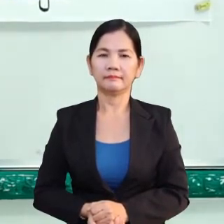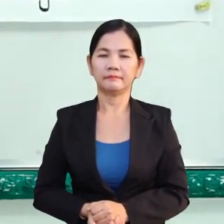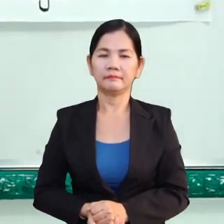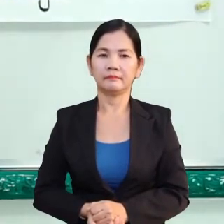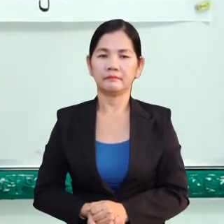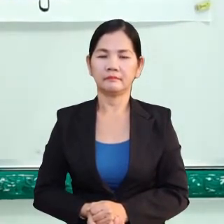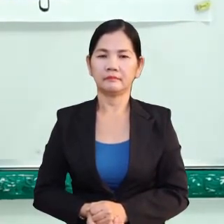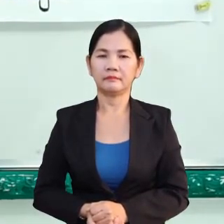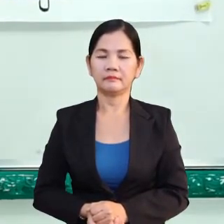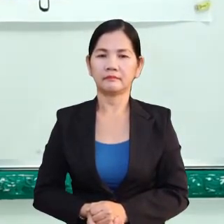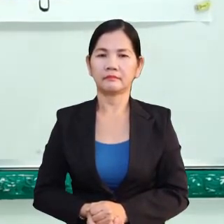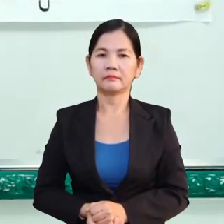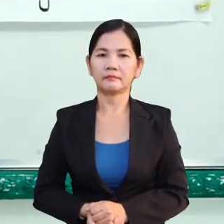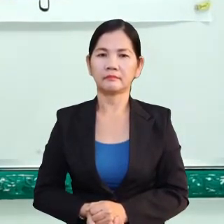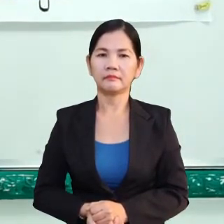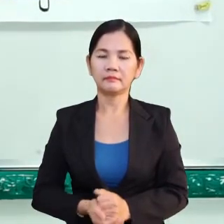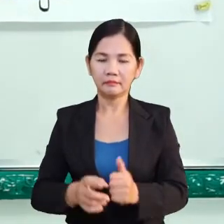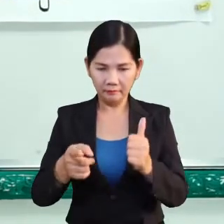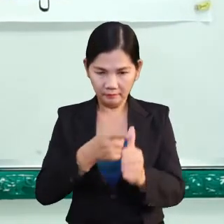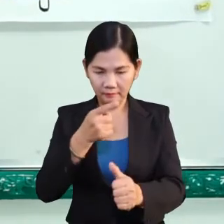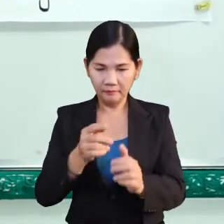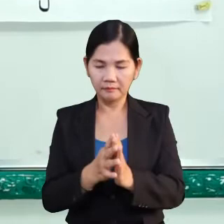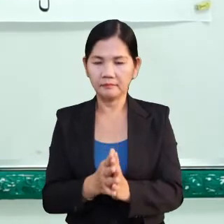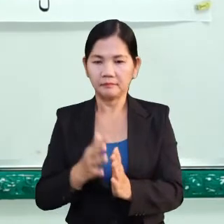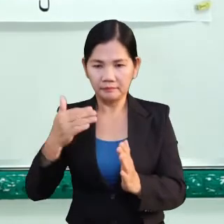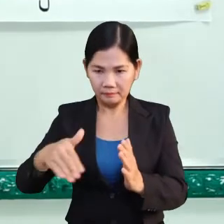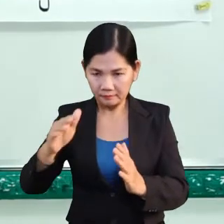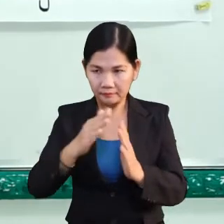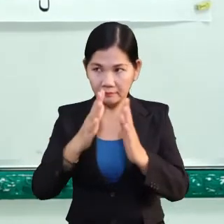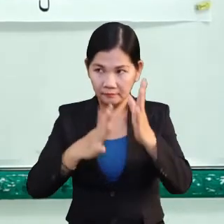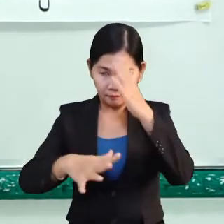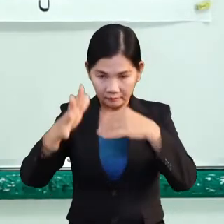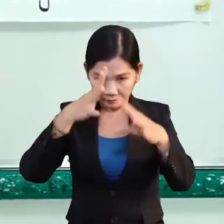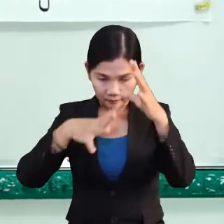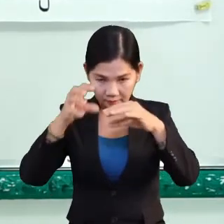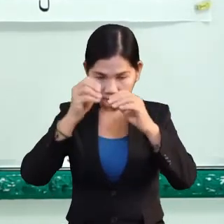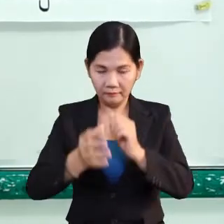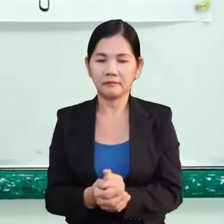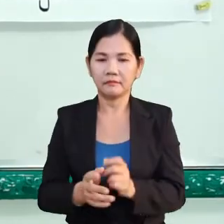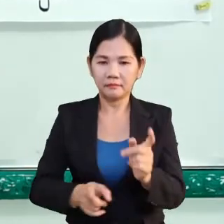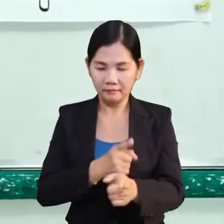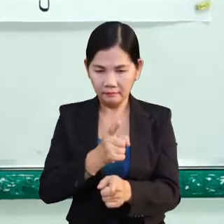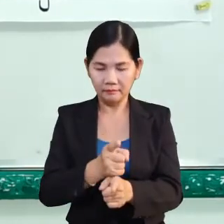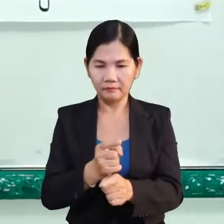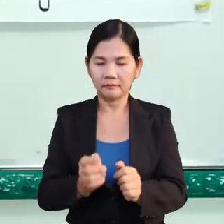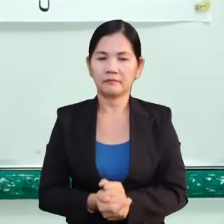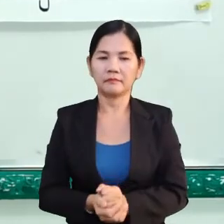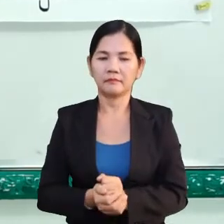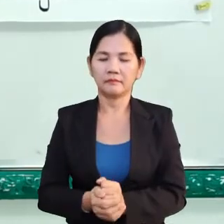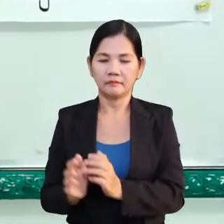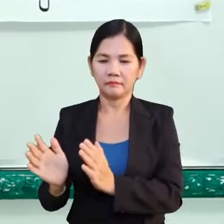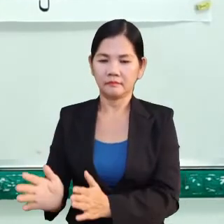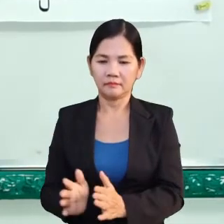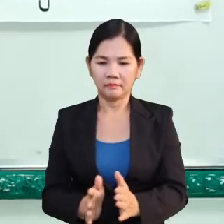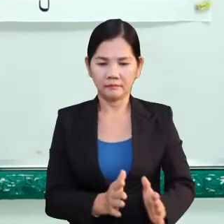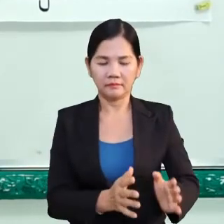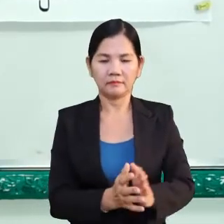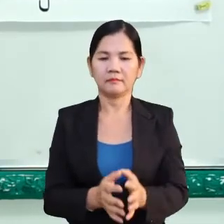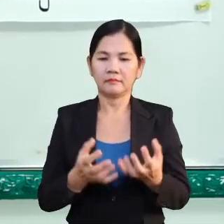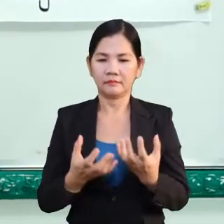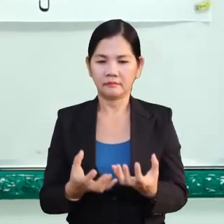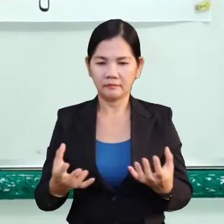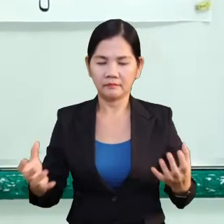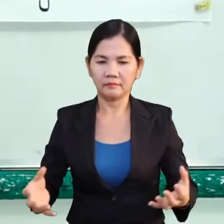ចាអញ្ចឹងមុនទៅសាលារៀនយើងត្រូវរៀបចំសម្ភារៈ